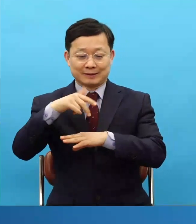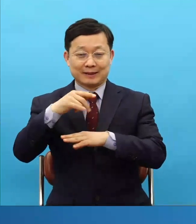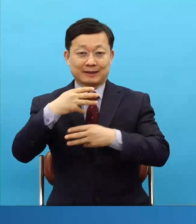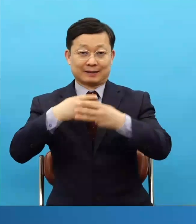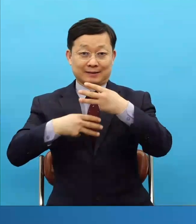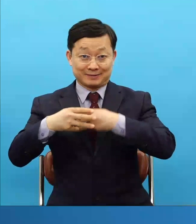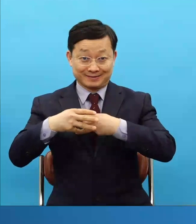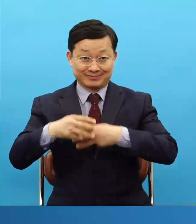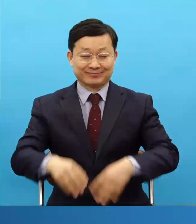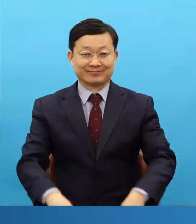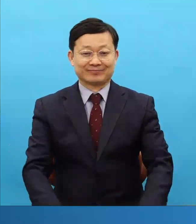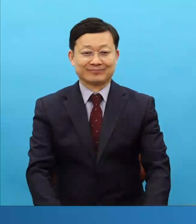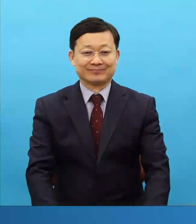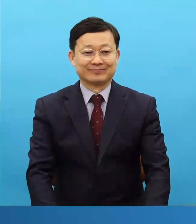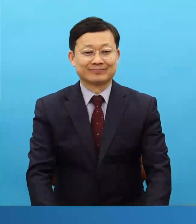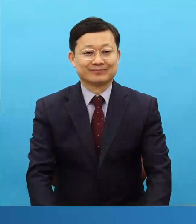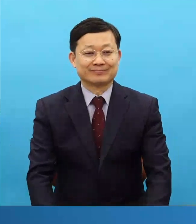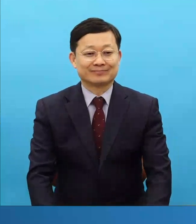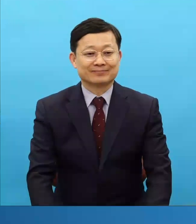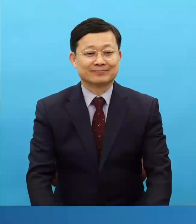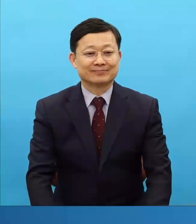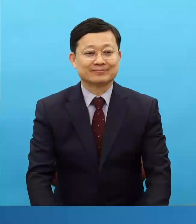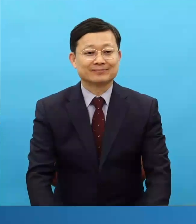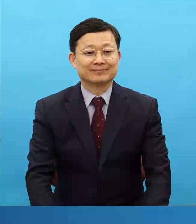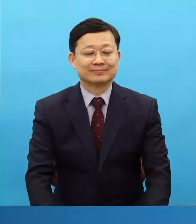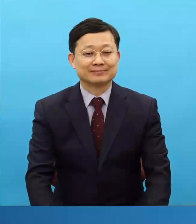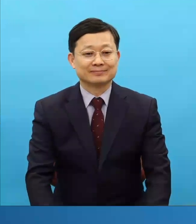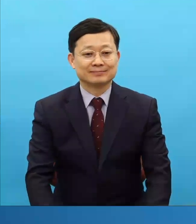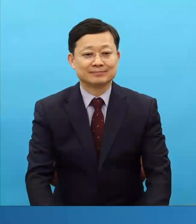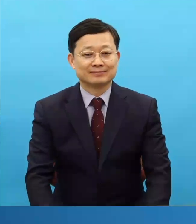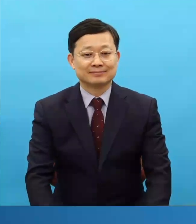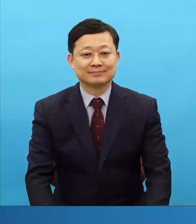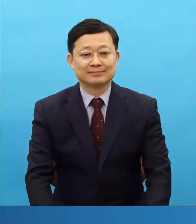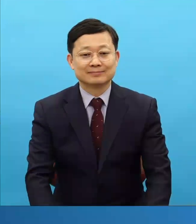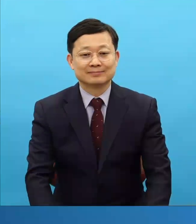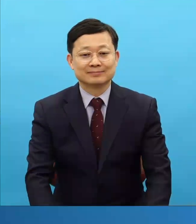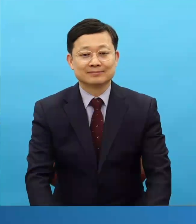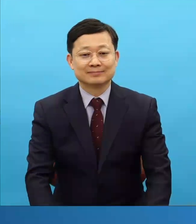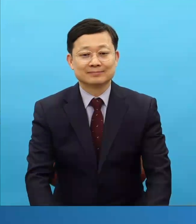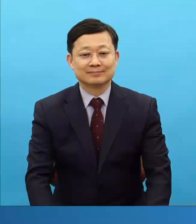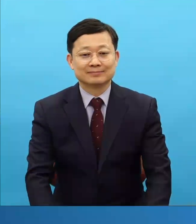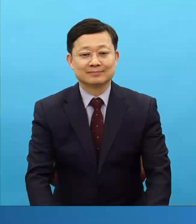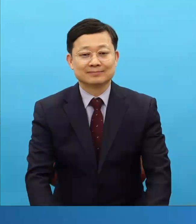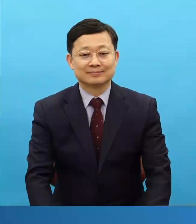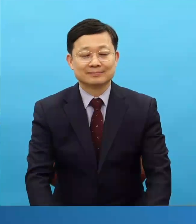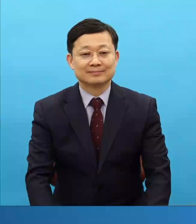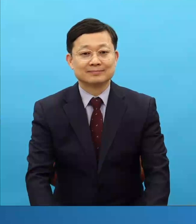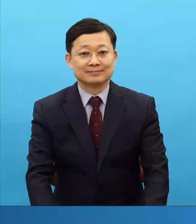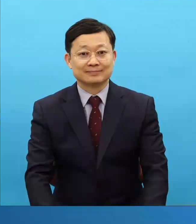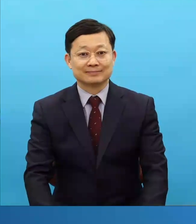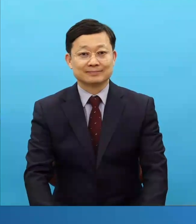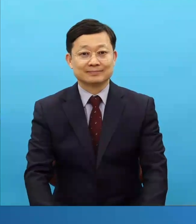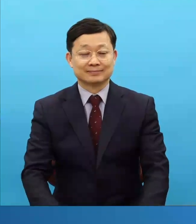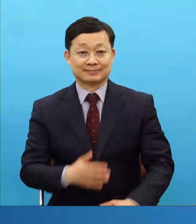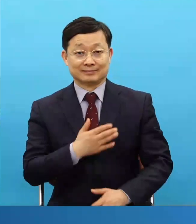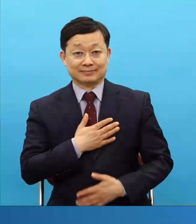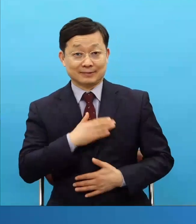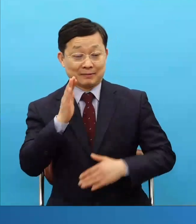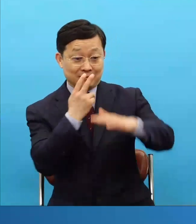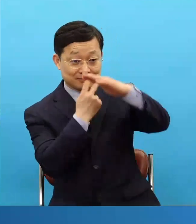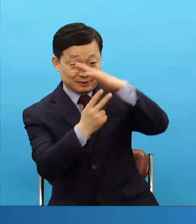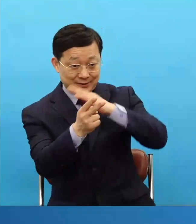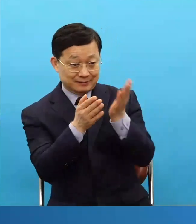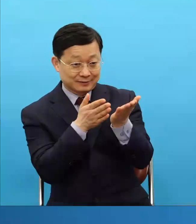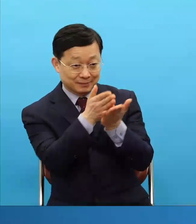Remnon Sonminji from the Emmanuel Onyang Church, currently attending the Ulsan Youth Evangelism Institute. 저의 비전은